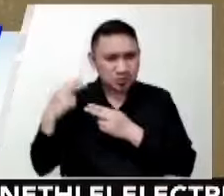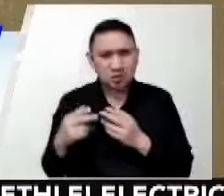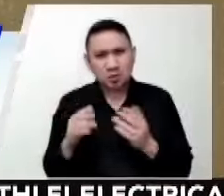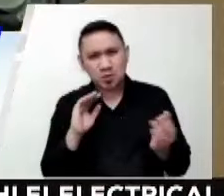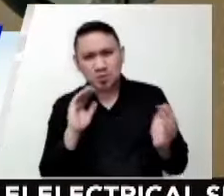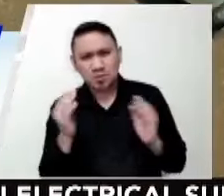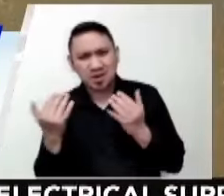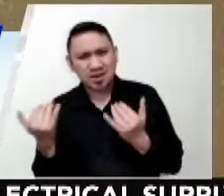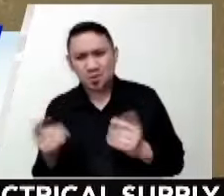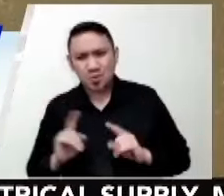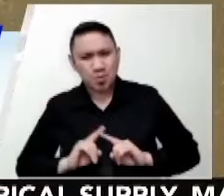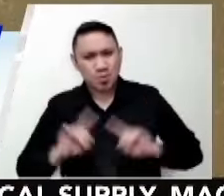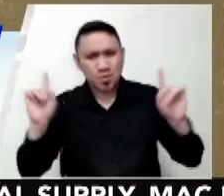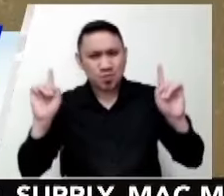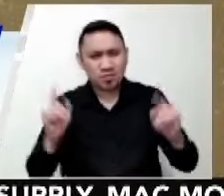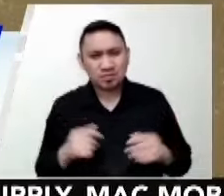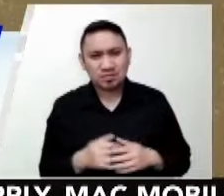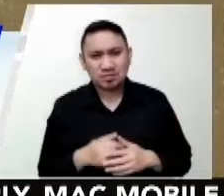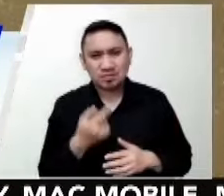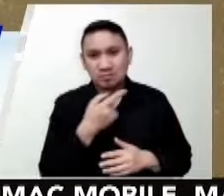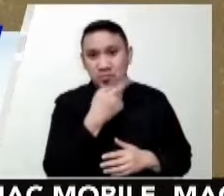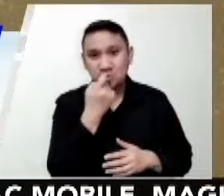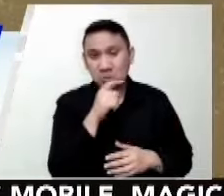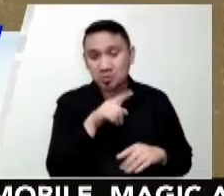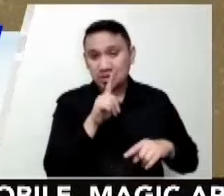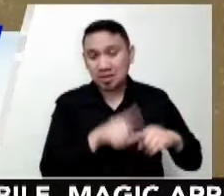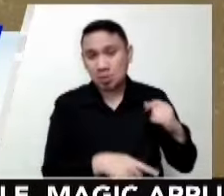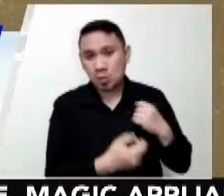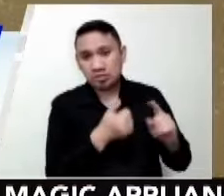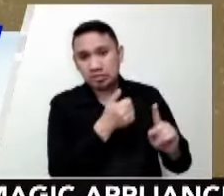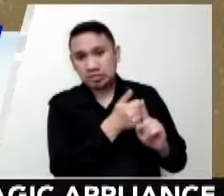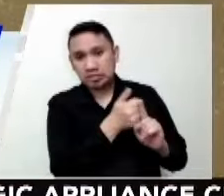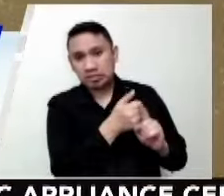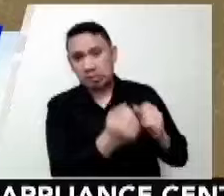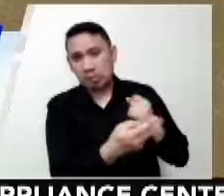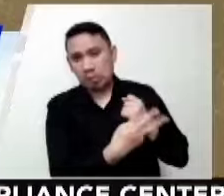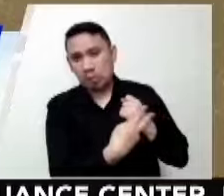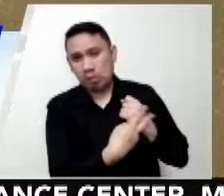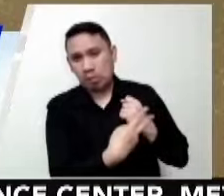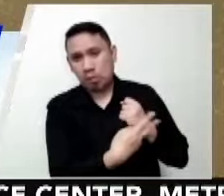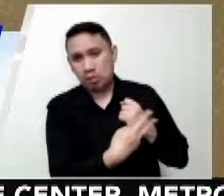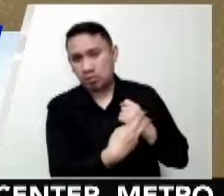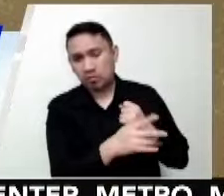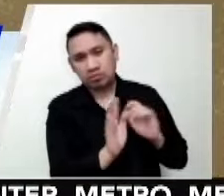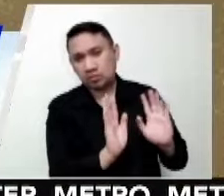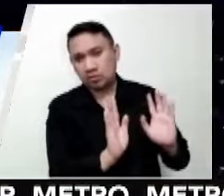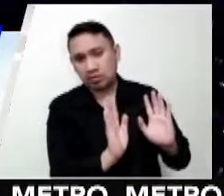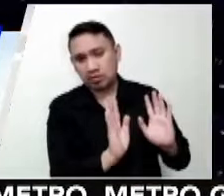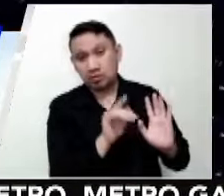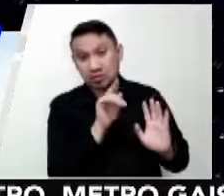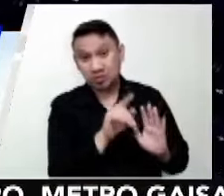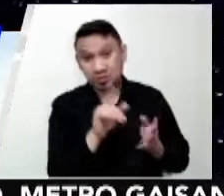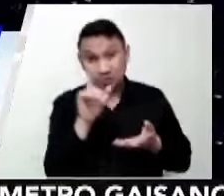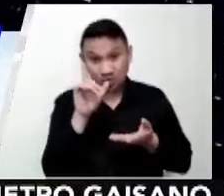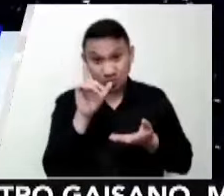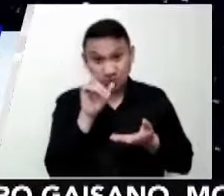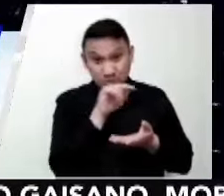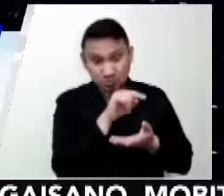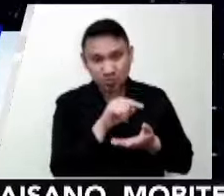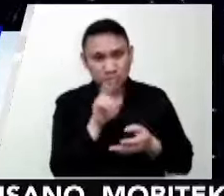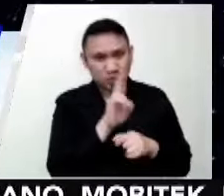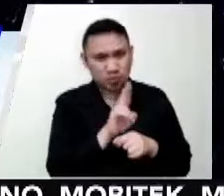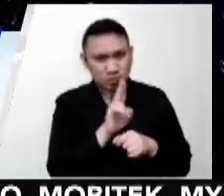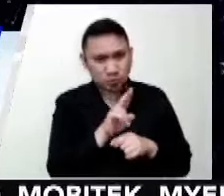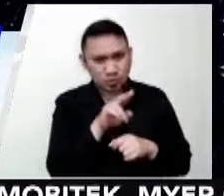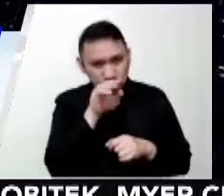nakasanayan. Wala pa kasi itong kakayahan na i-record o imprenta ang larawan o imaheng makikita rito. Ito ang camera obscura. Ginamit ito para tignan ang mga